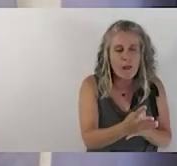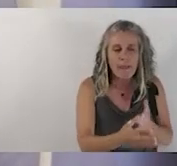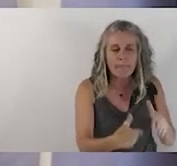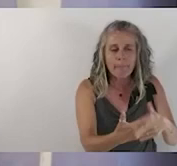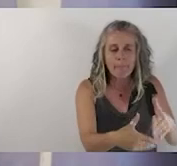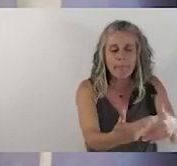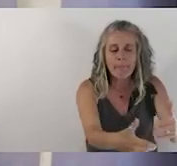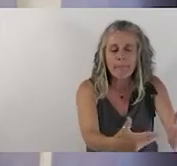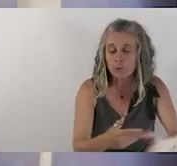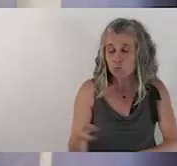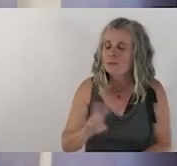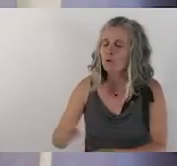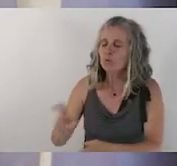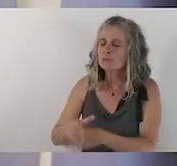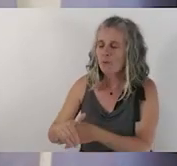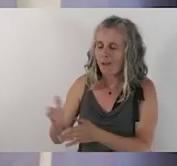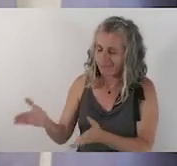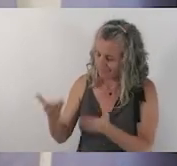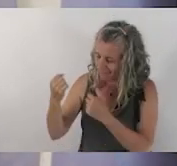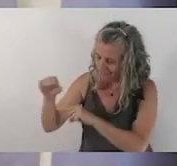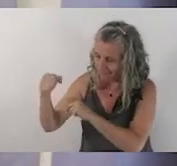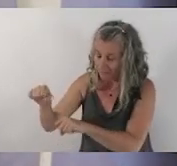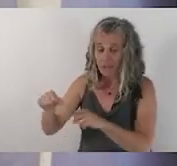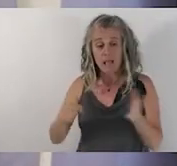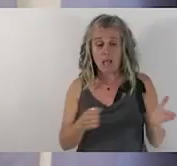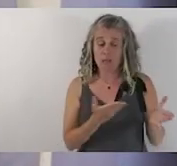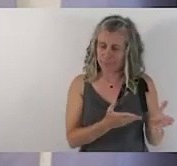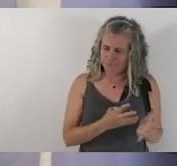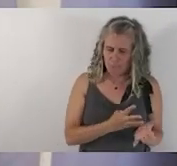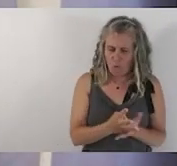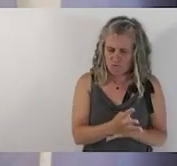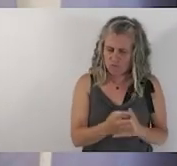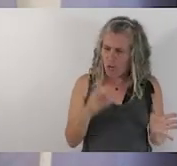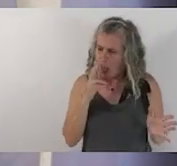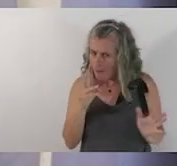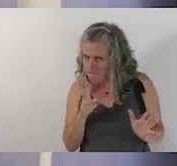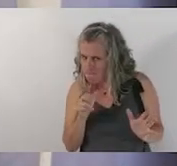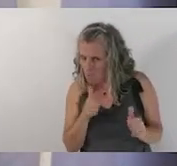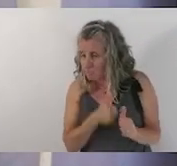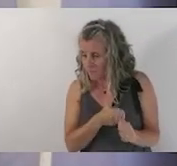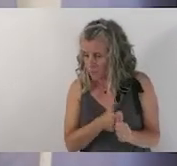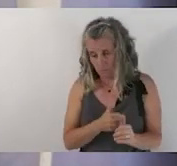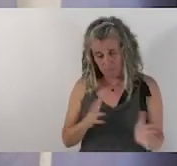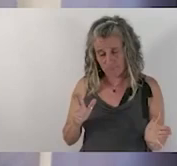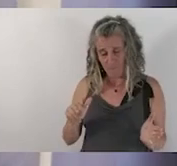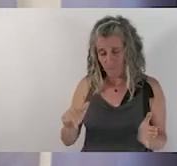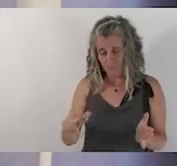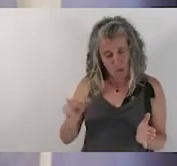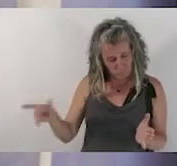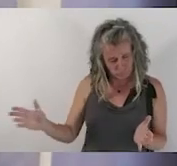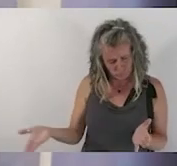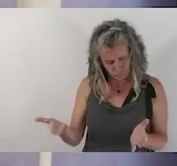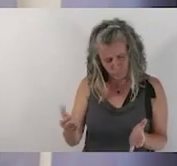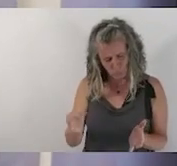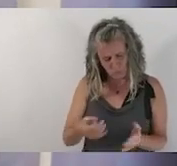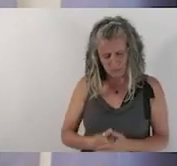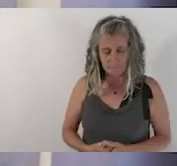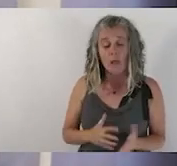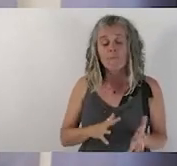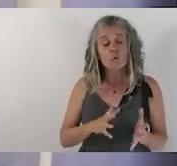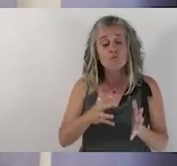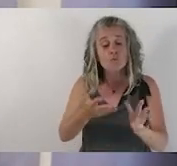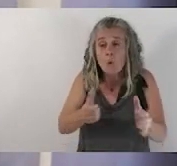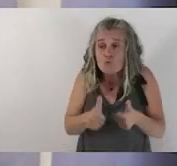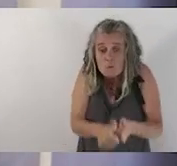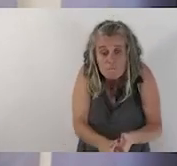qui ne manquera pas, j'imagine, d'évoluer en fonction donc, notamment des fouilles. Et